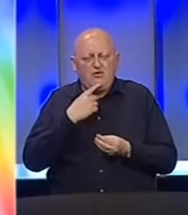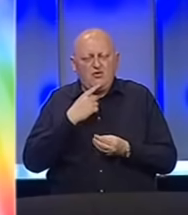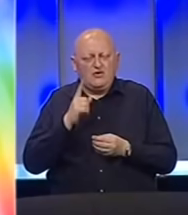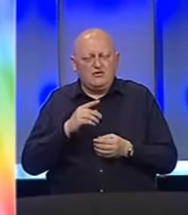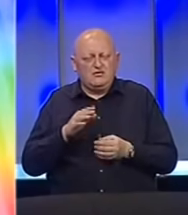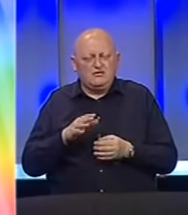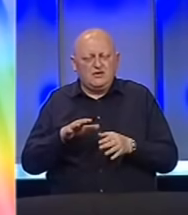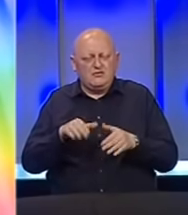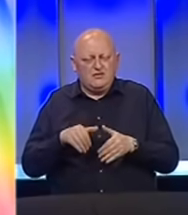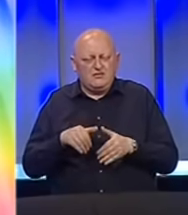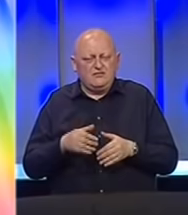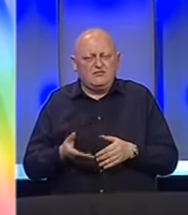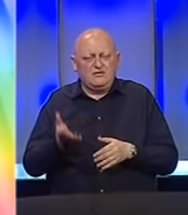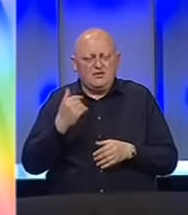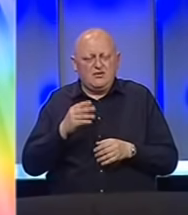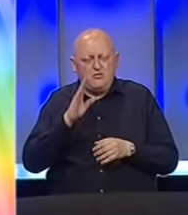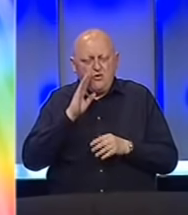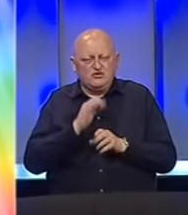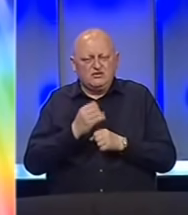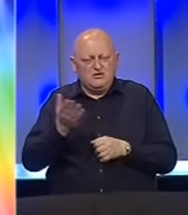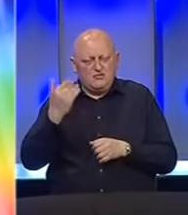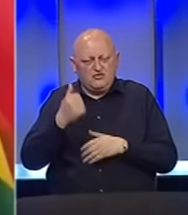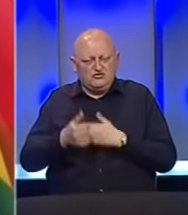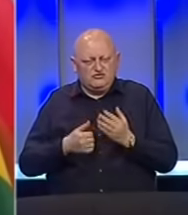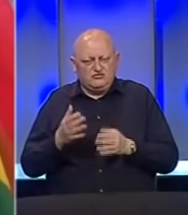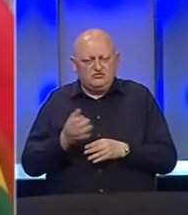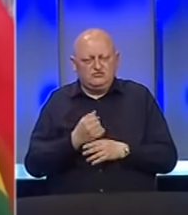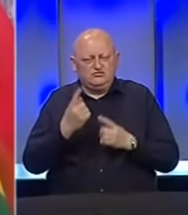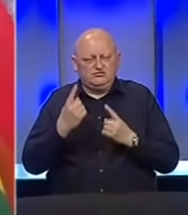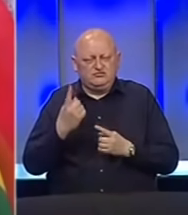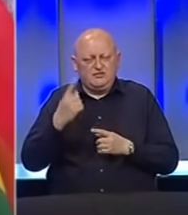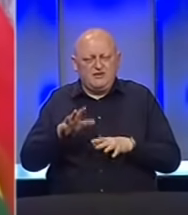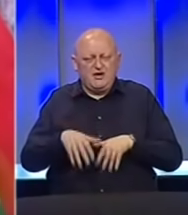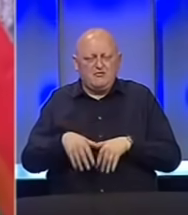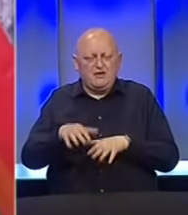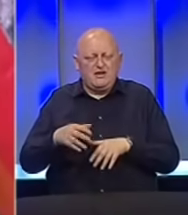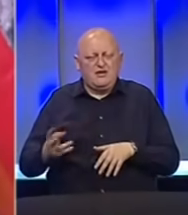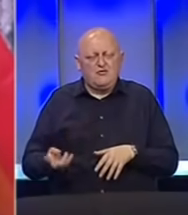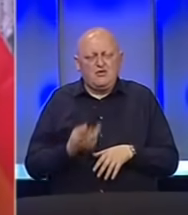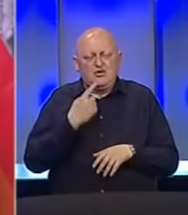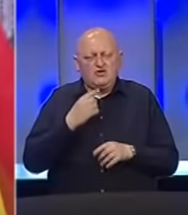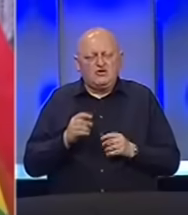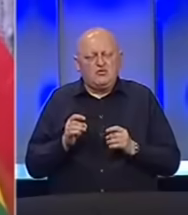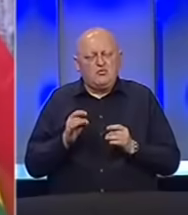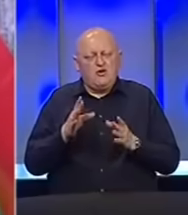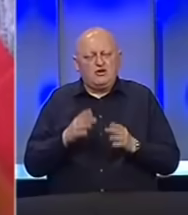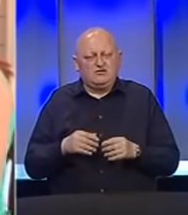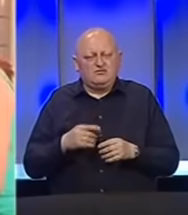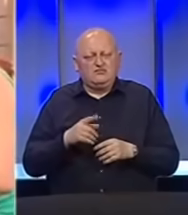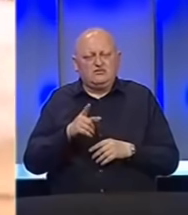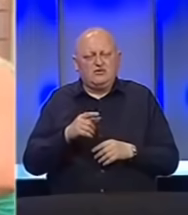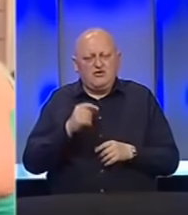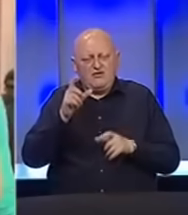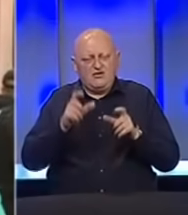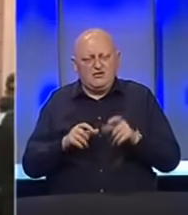ne prihvataju. Ipak u BiH prošle godine uspješno je održana prva parada ponosa sa koje je poslana poruka da ova